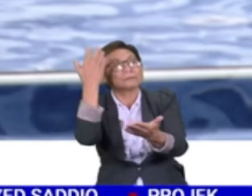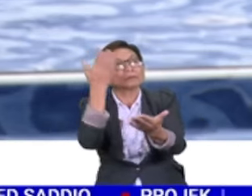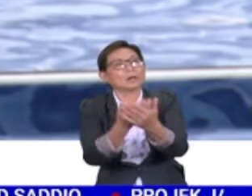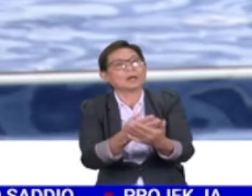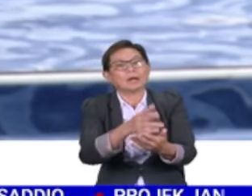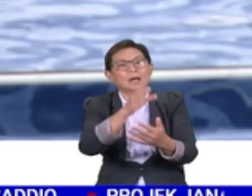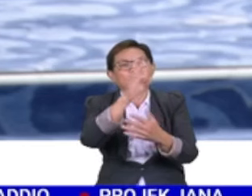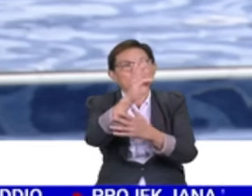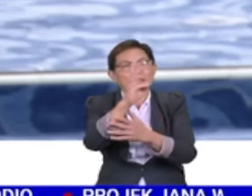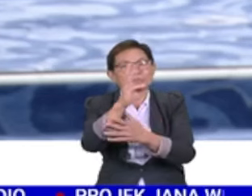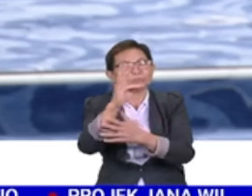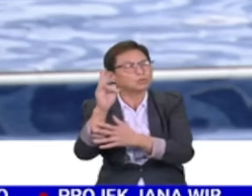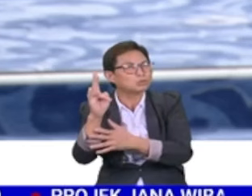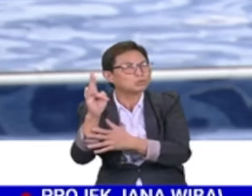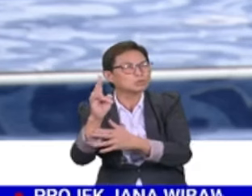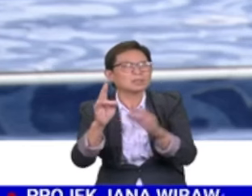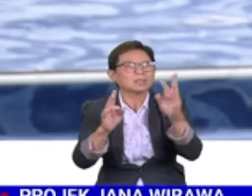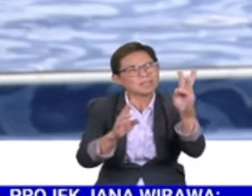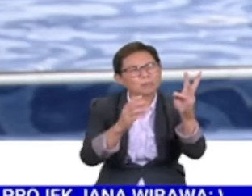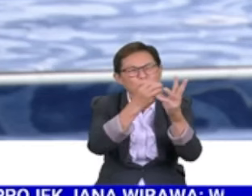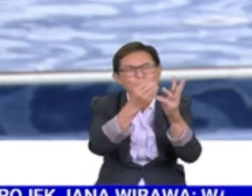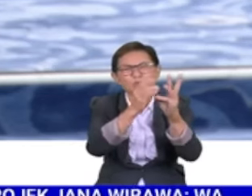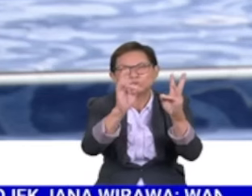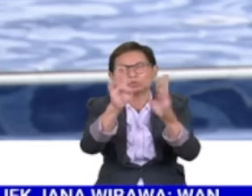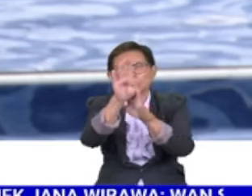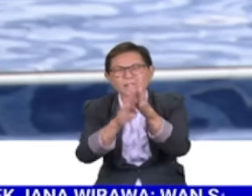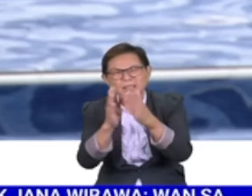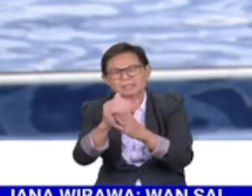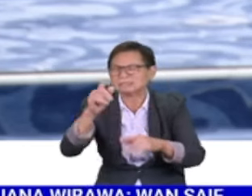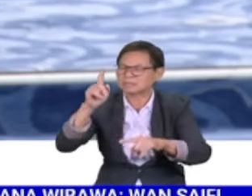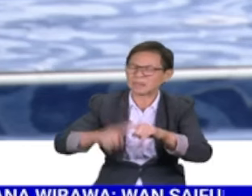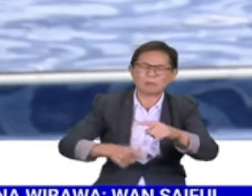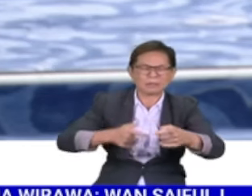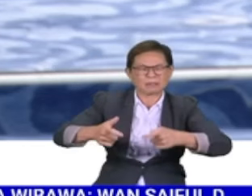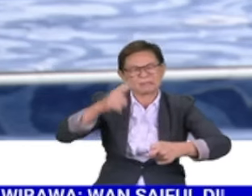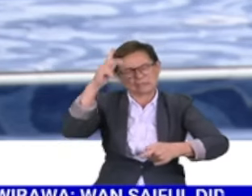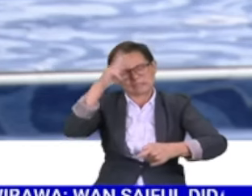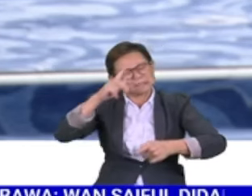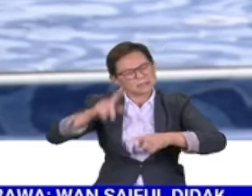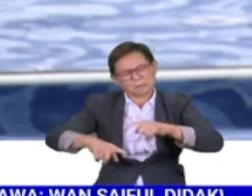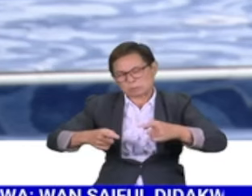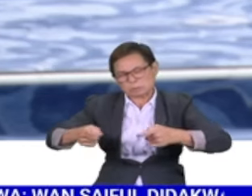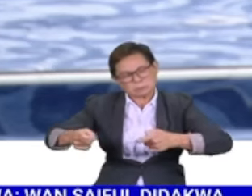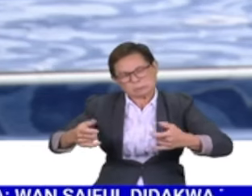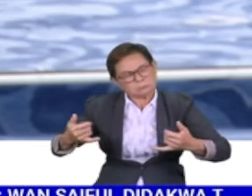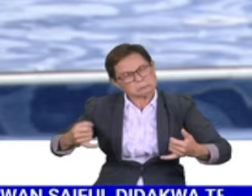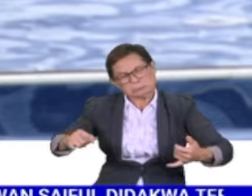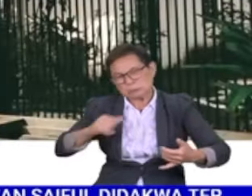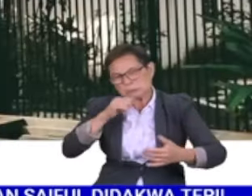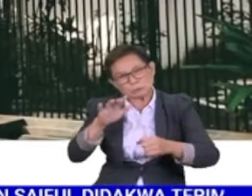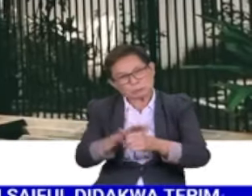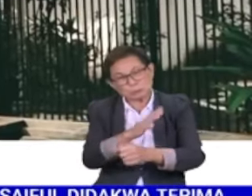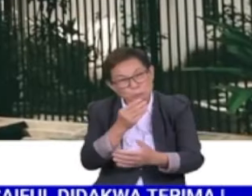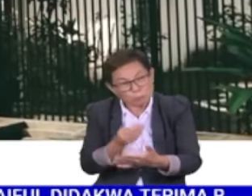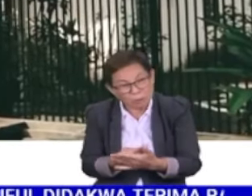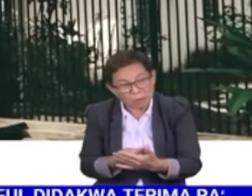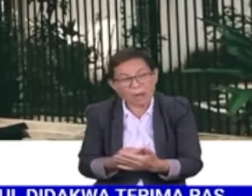ringgit yang tidak mampu dikendali oleh kerajaan sekarang. Ada cadangan untuk